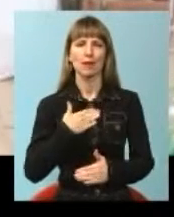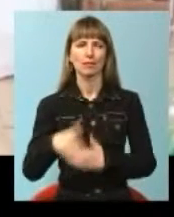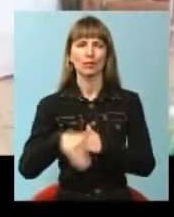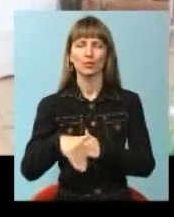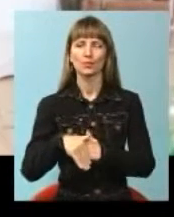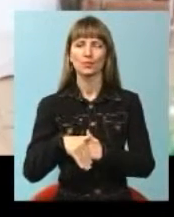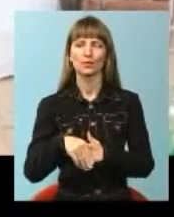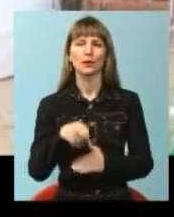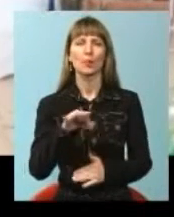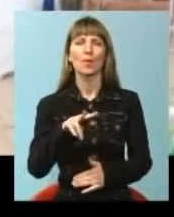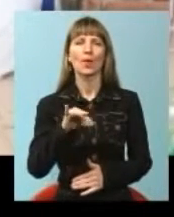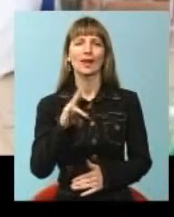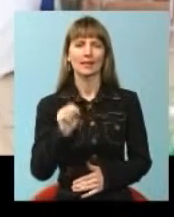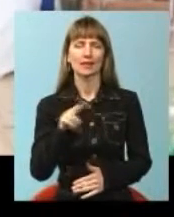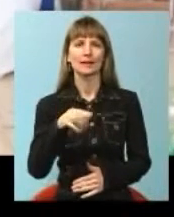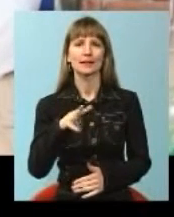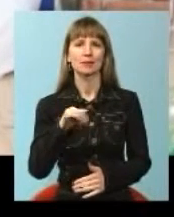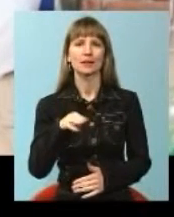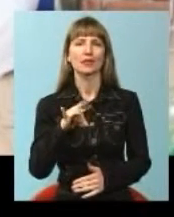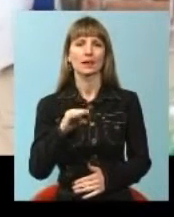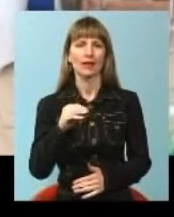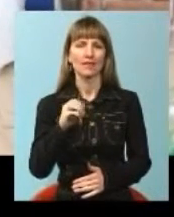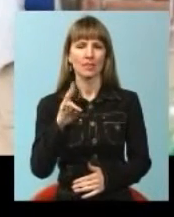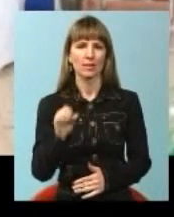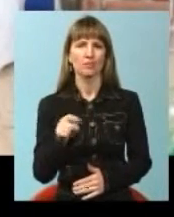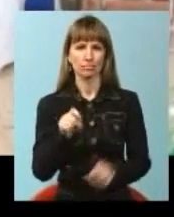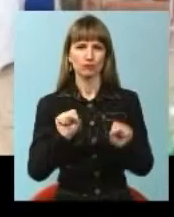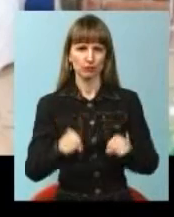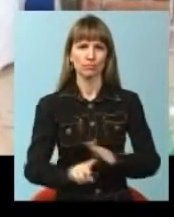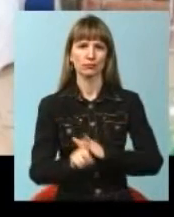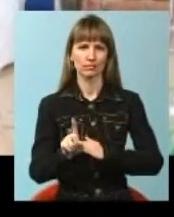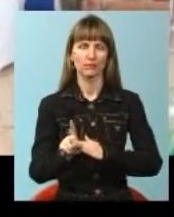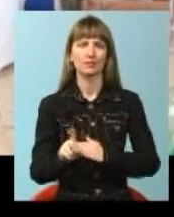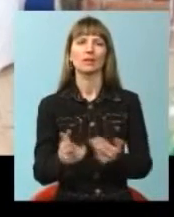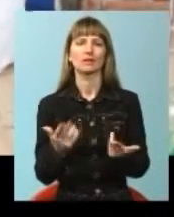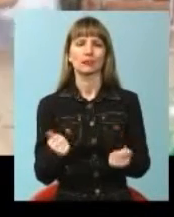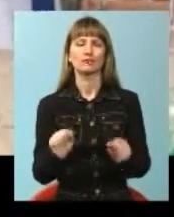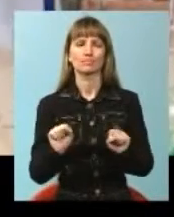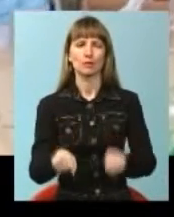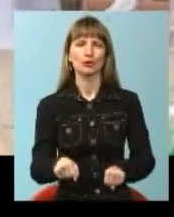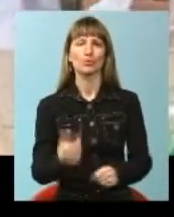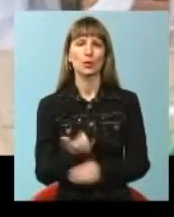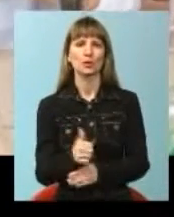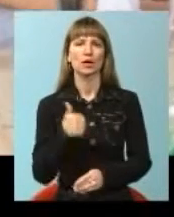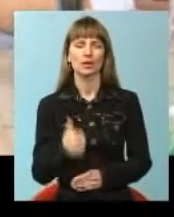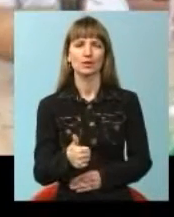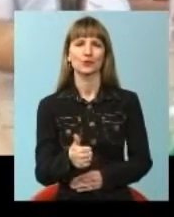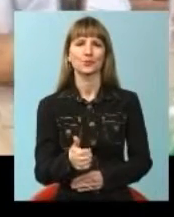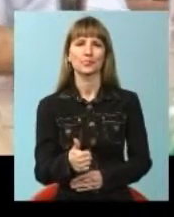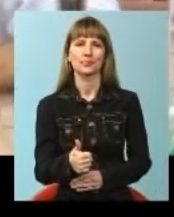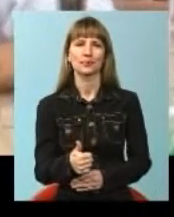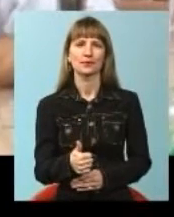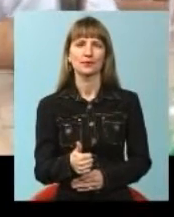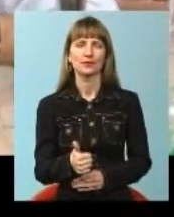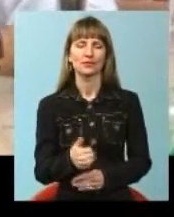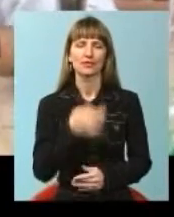асистентка Поліна Дмитрівна. Поліна Дмитрівна, скажіть, ми можемо продовжувати? Так, можемо. Дуже добре. От